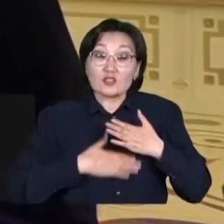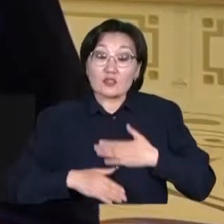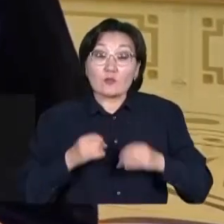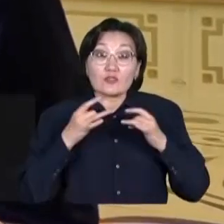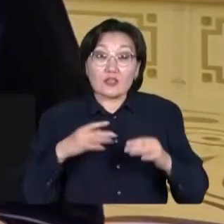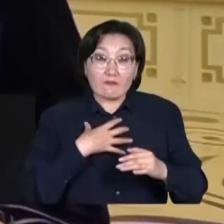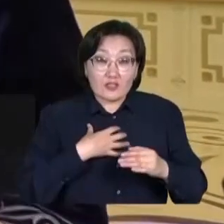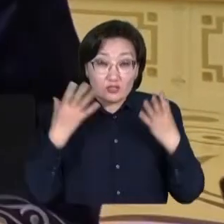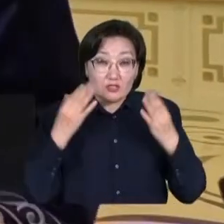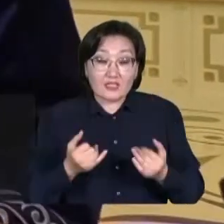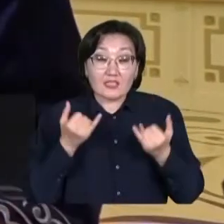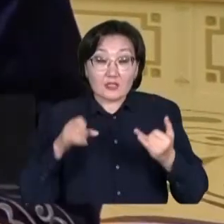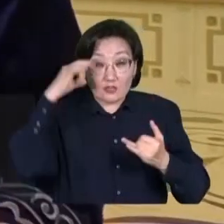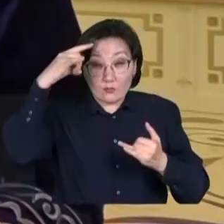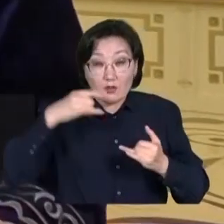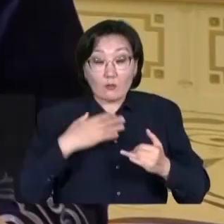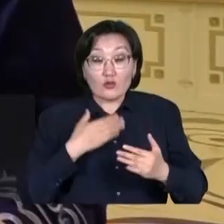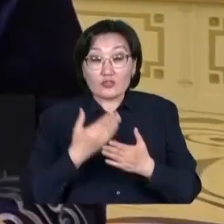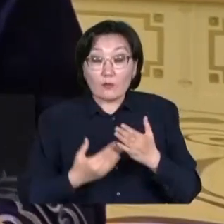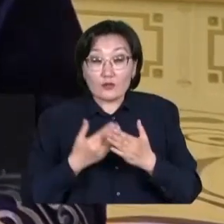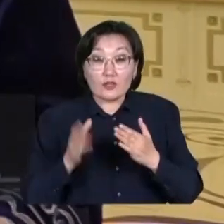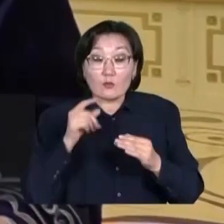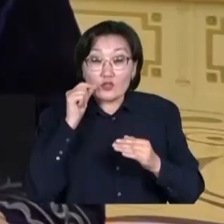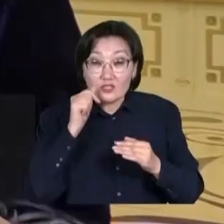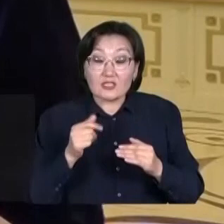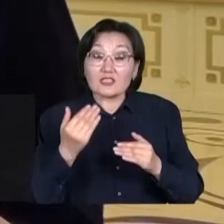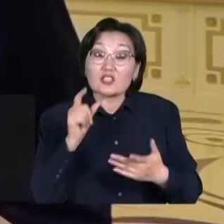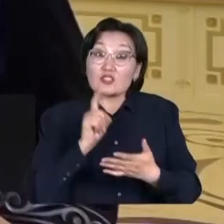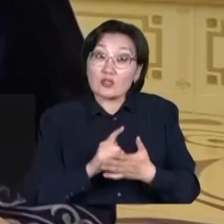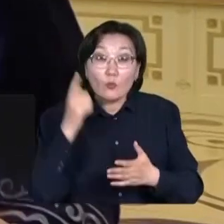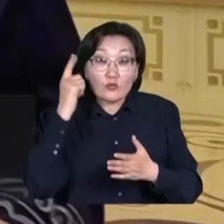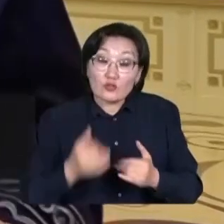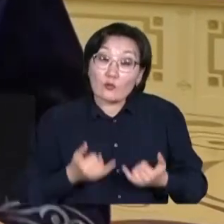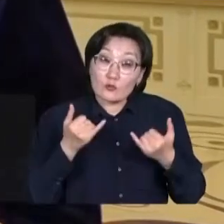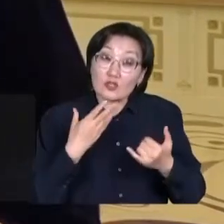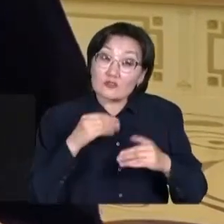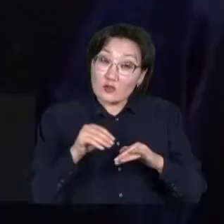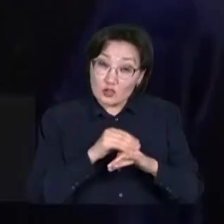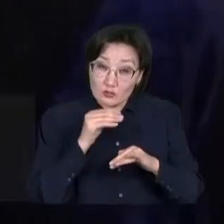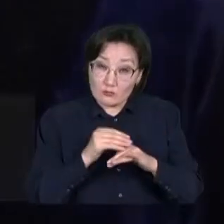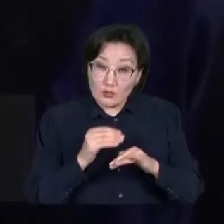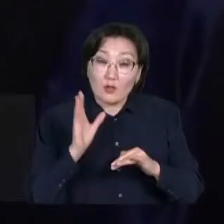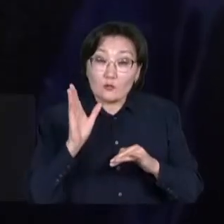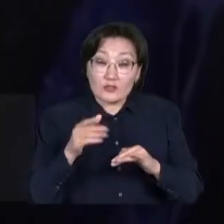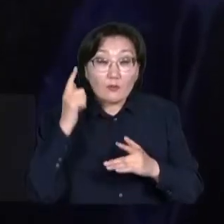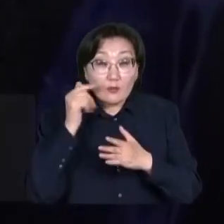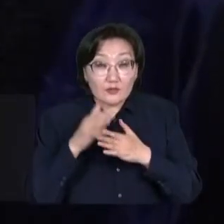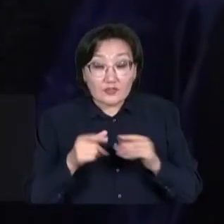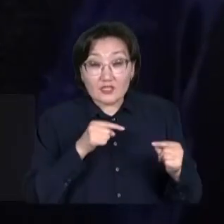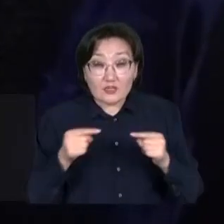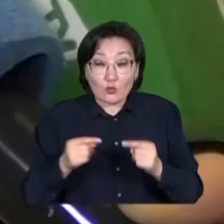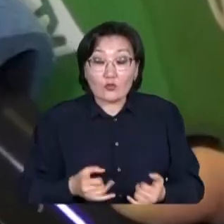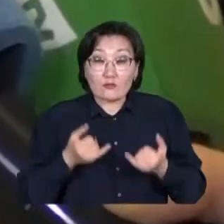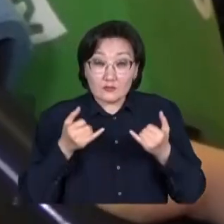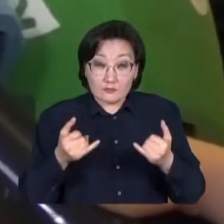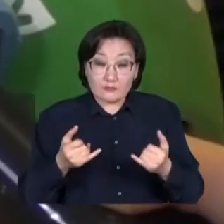отмечаем важный день для страны. А мой совет, будучи мужчиной, ты должен уметь уважать свою жену. Тогда будет понимание и гармония.